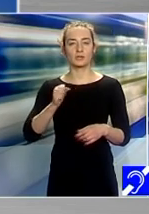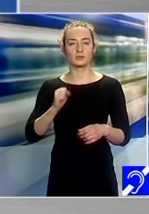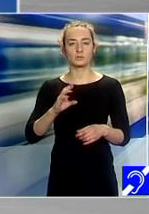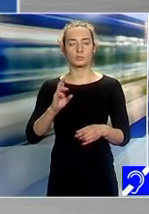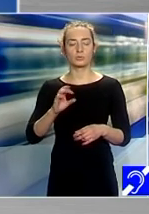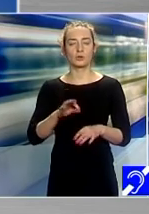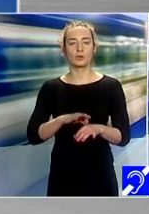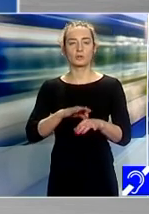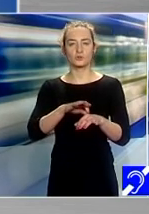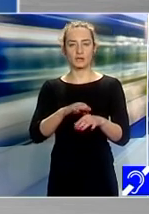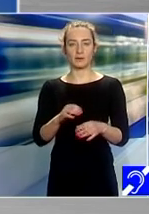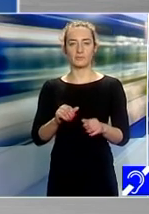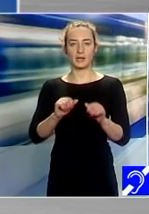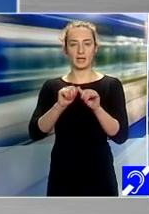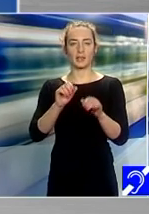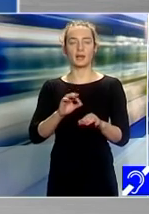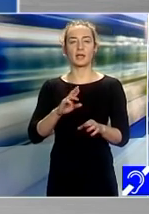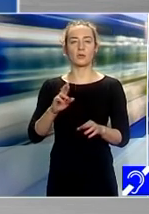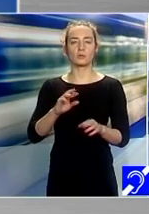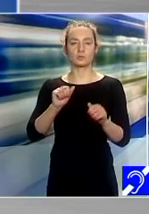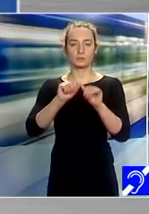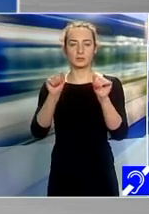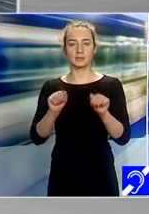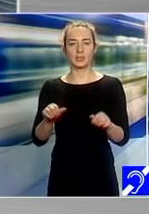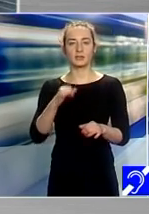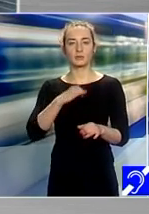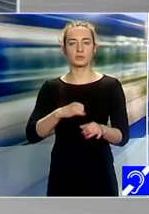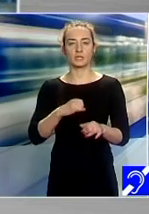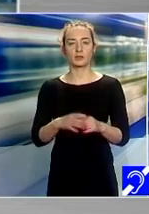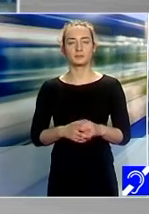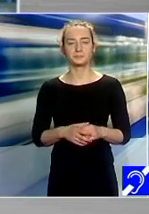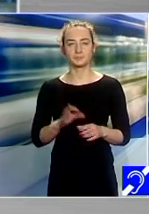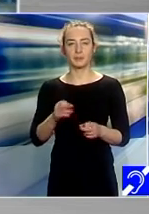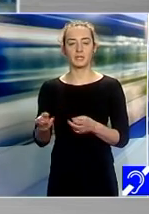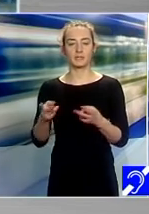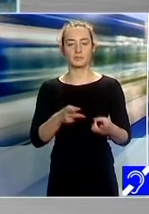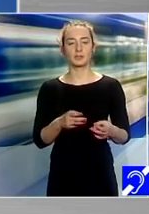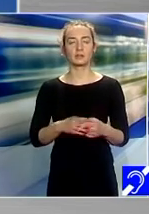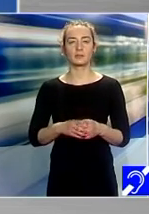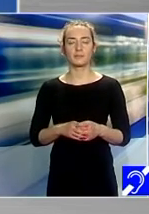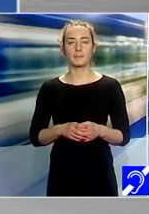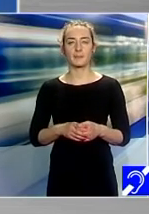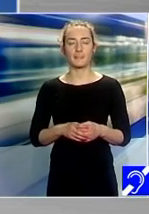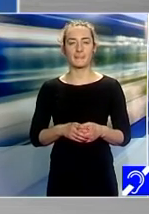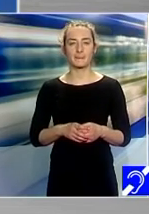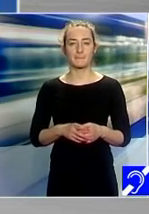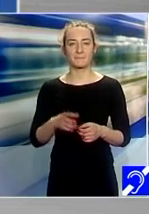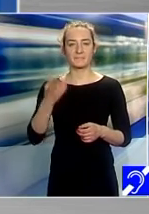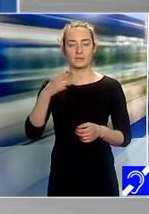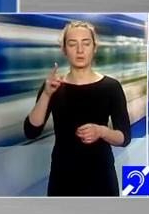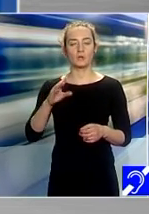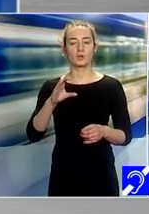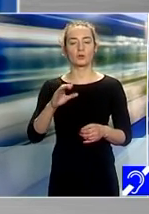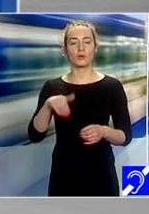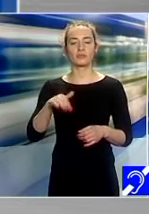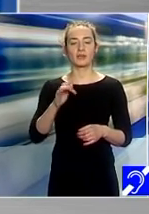în cadrul Spitalului Clinic de Recuperare Cluj. Bună ziua! Salut, mâna. Bine ați venit! Bine v-am găsit! Și domnul conferențiar